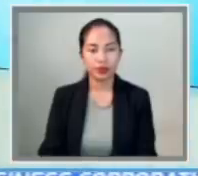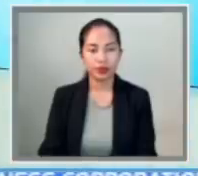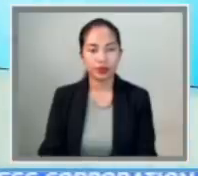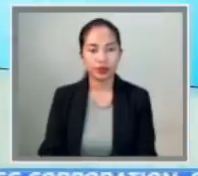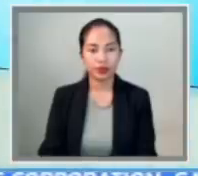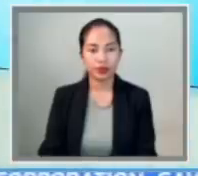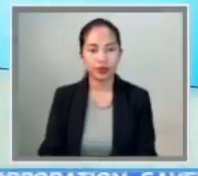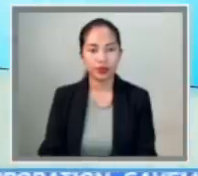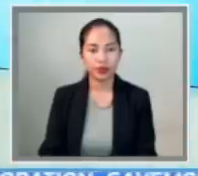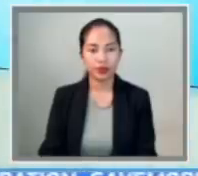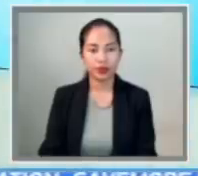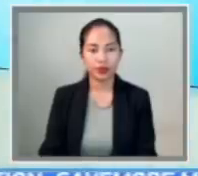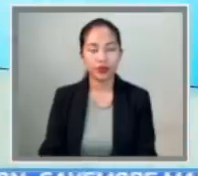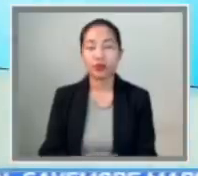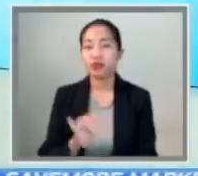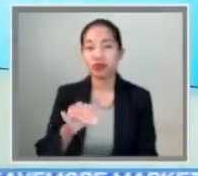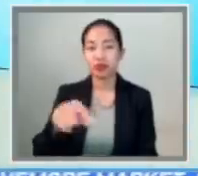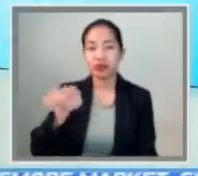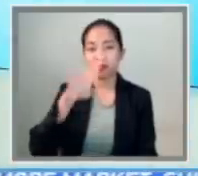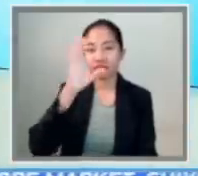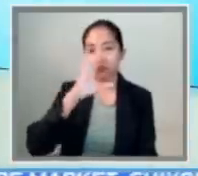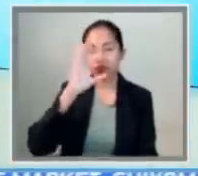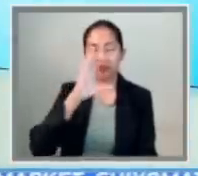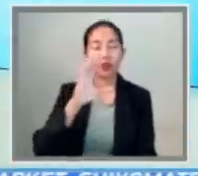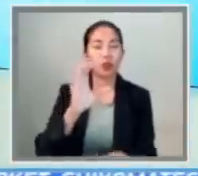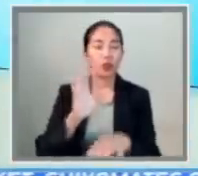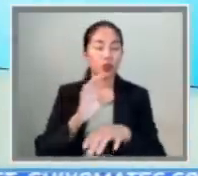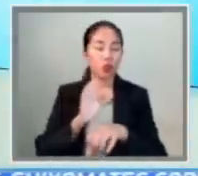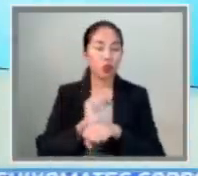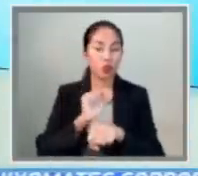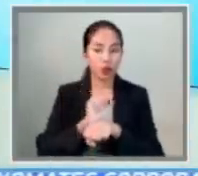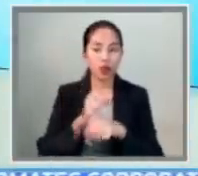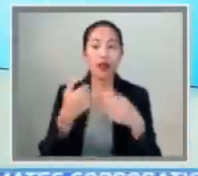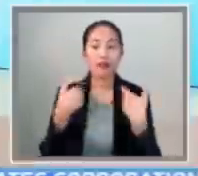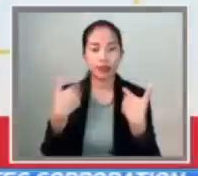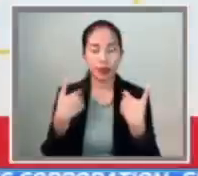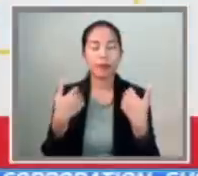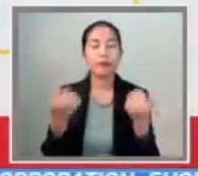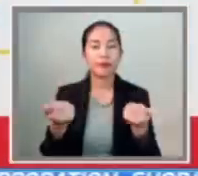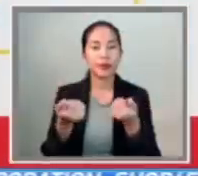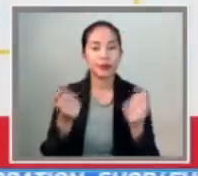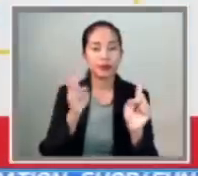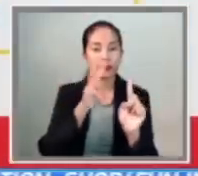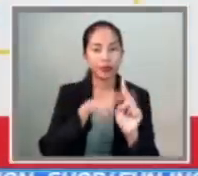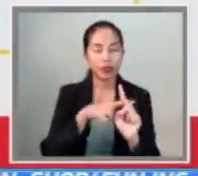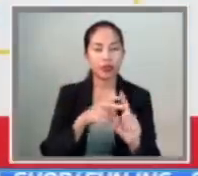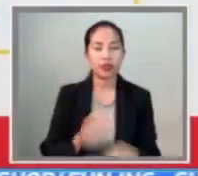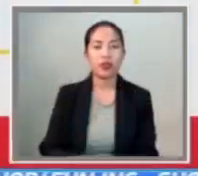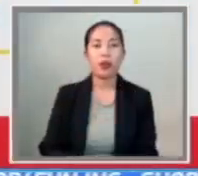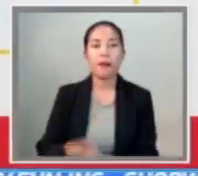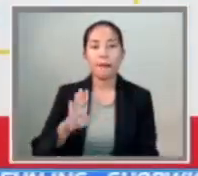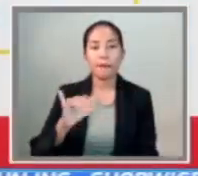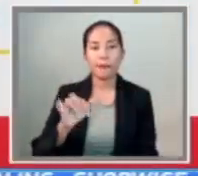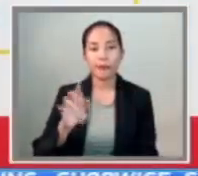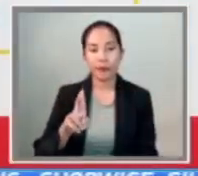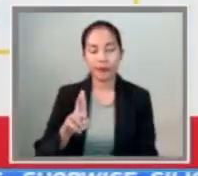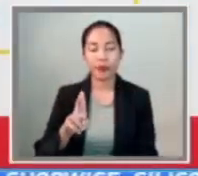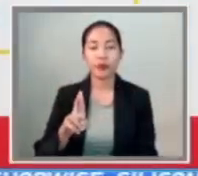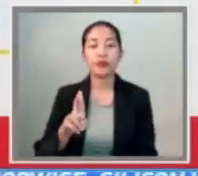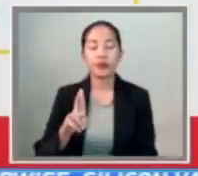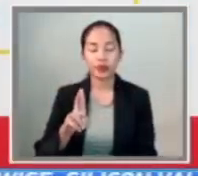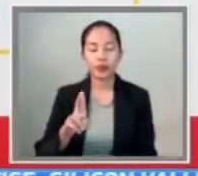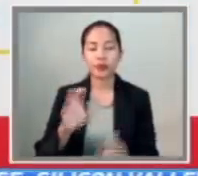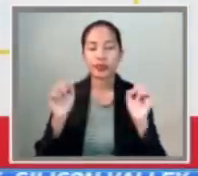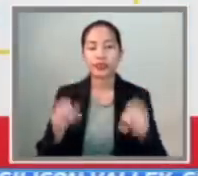Para sa mga naghahanap ng trabaho, may mga bakanteng posisyon sa inyo. Hiring ang Bureau of Internal Revenue ng Revenue Officers,